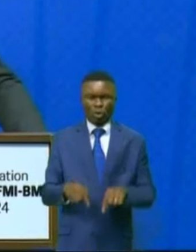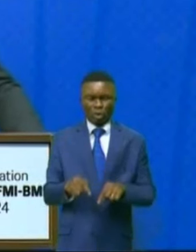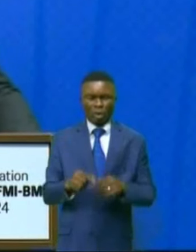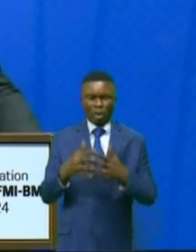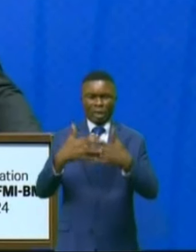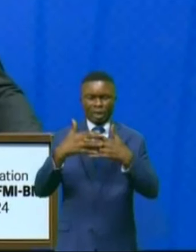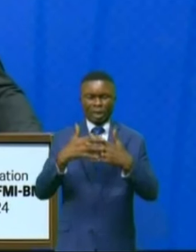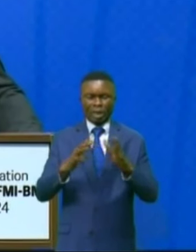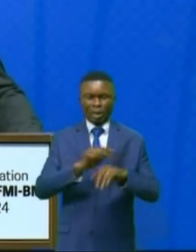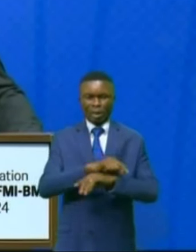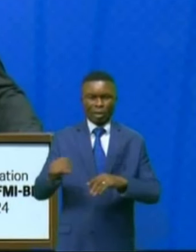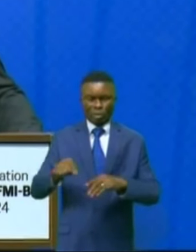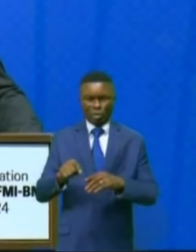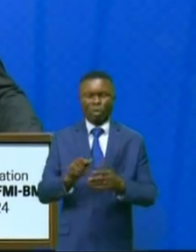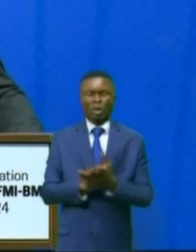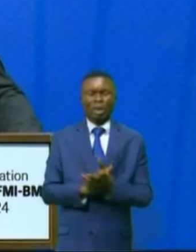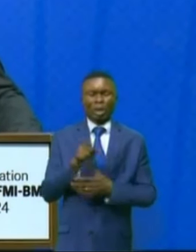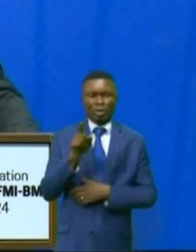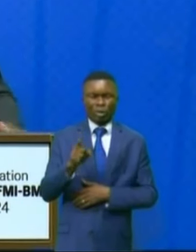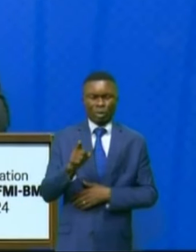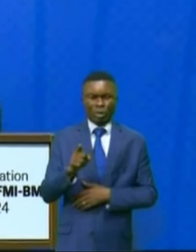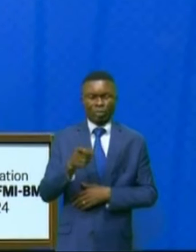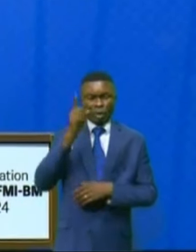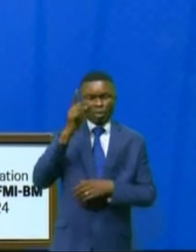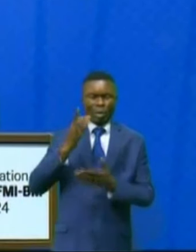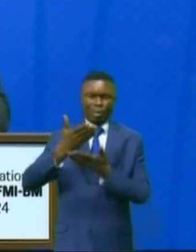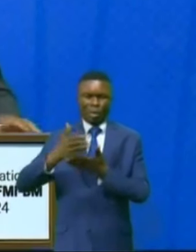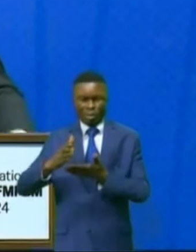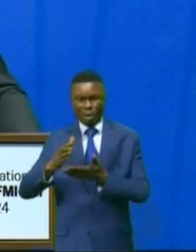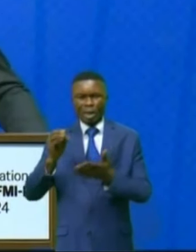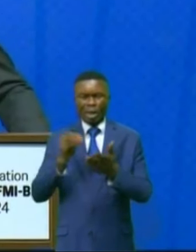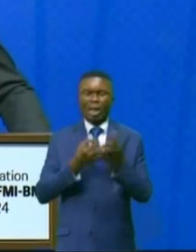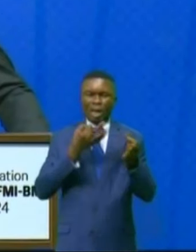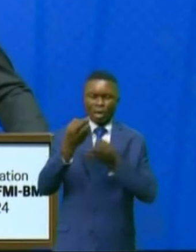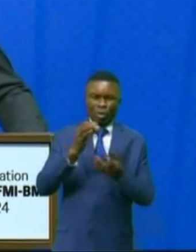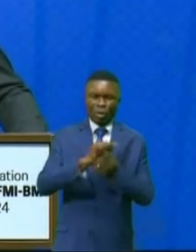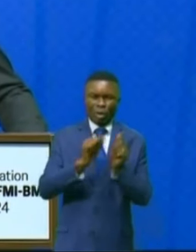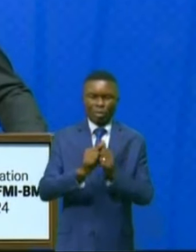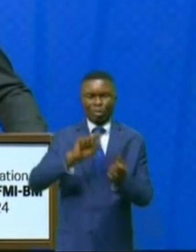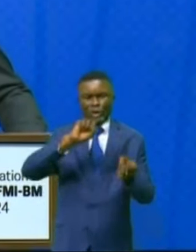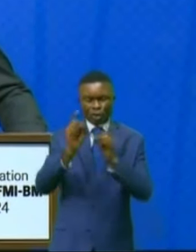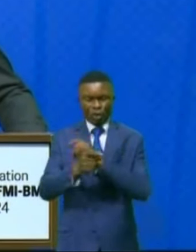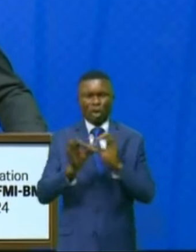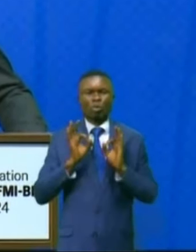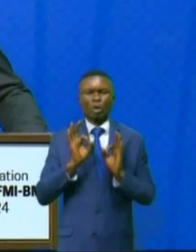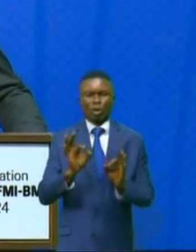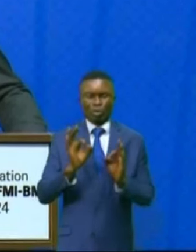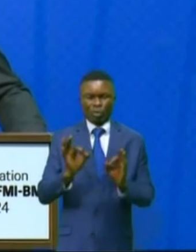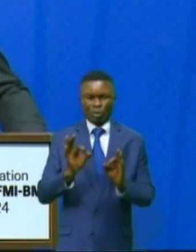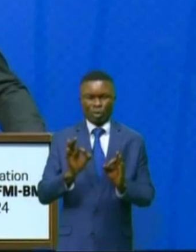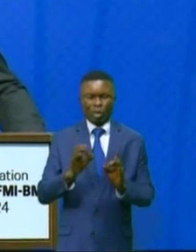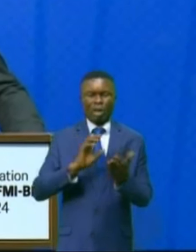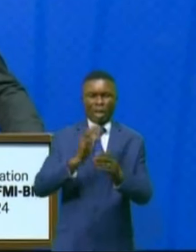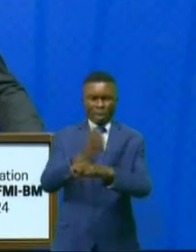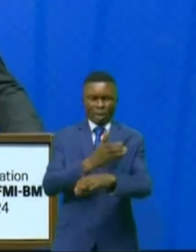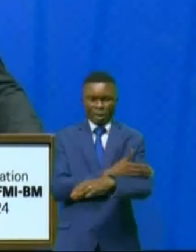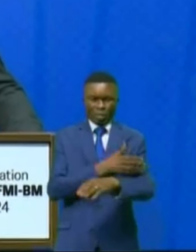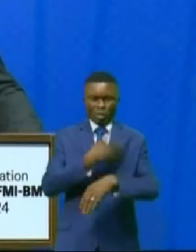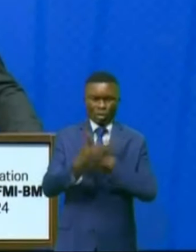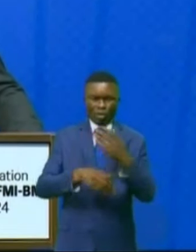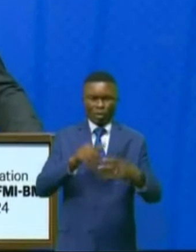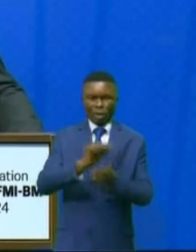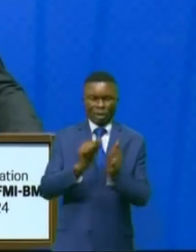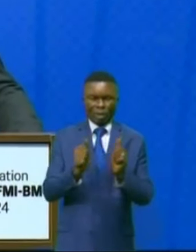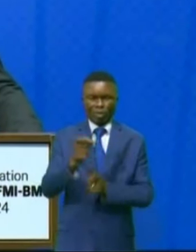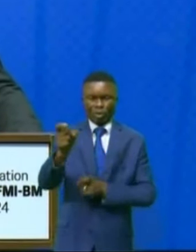des institutions de Bretton Woods. Dans un premier volet, vous pourrez aussi revenir sur quelques réformes, notamment sur quelques progrès que nous avons faits en termes de